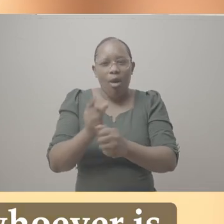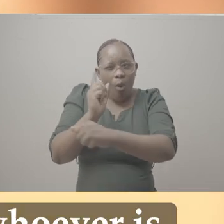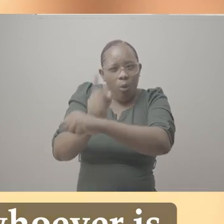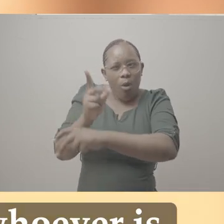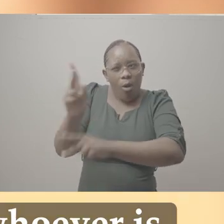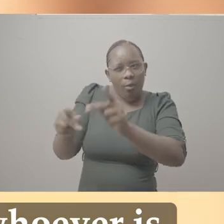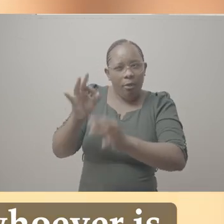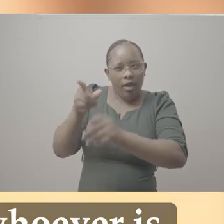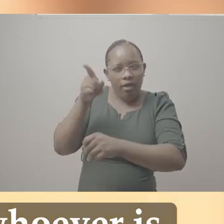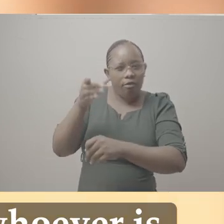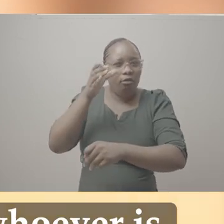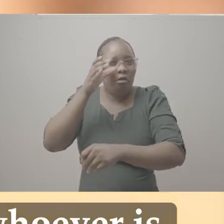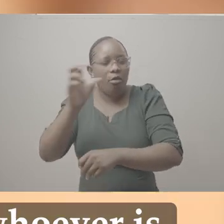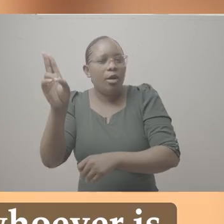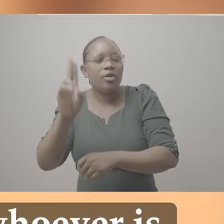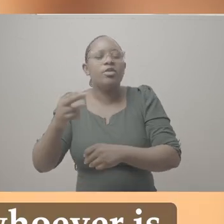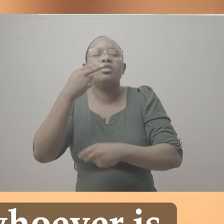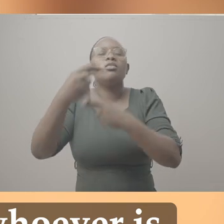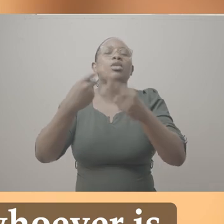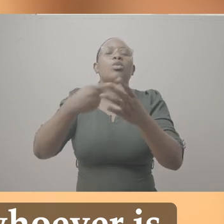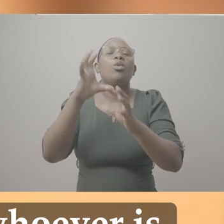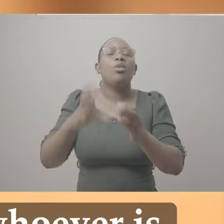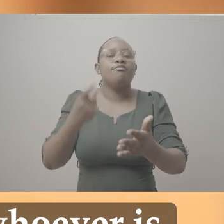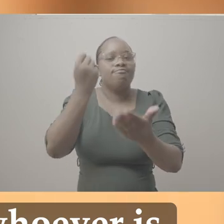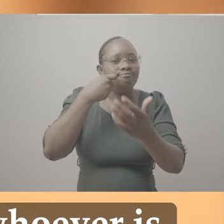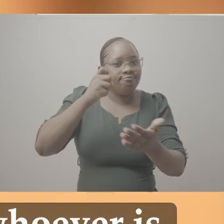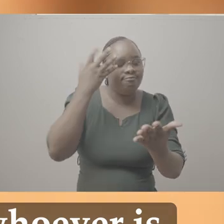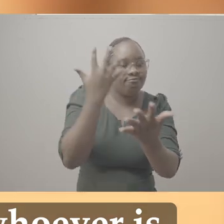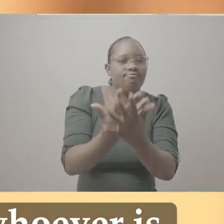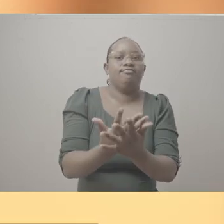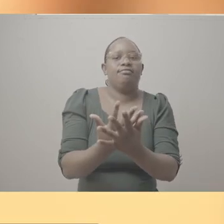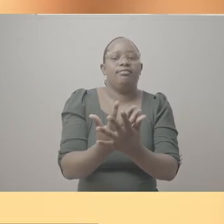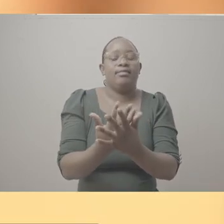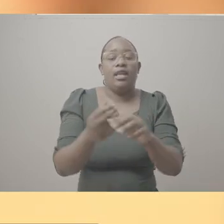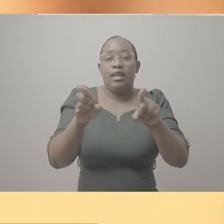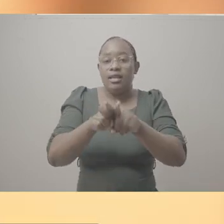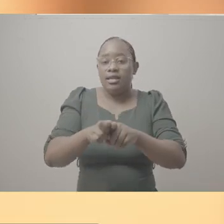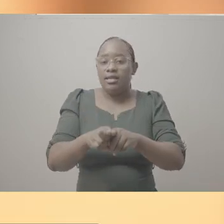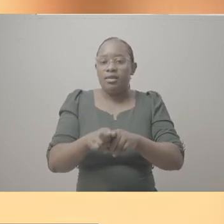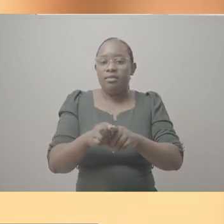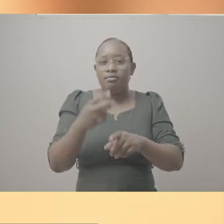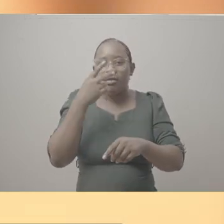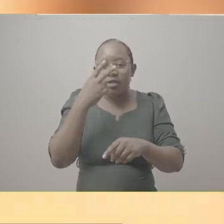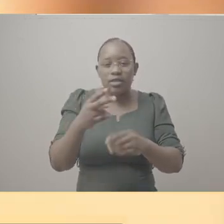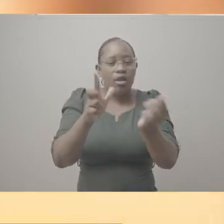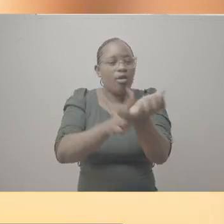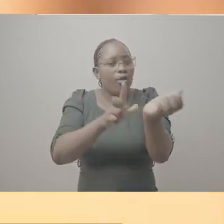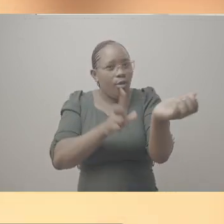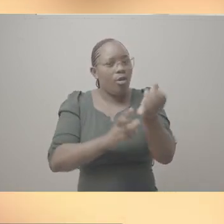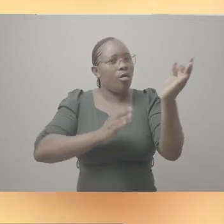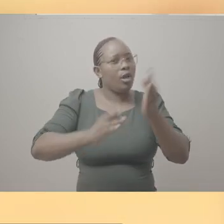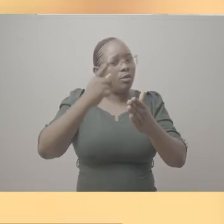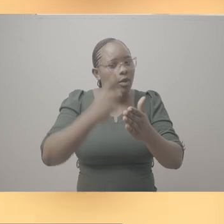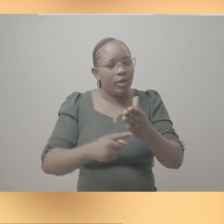mukuvereka vantu vali so corruption vajanika mu corruption vede kumwangwa kambo veta lusumpuko ansi takunoti